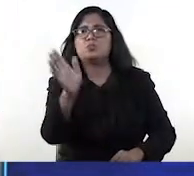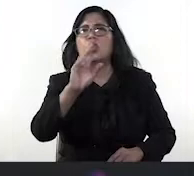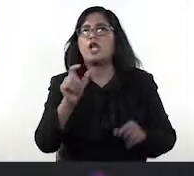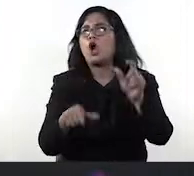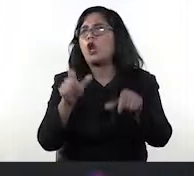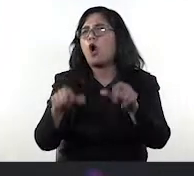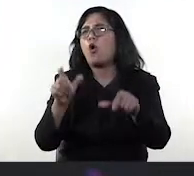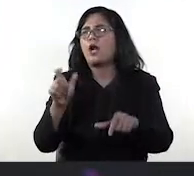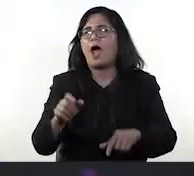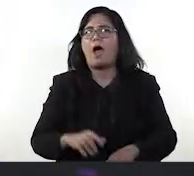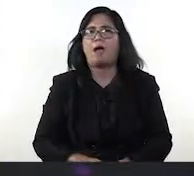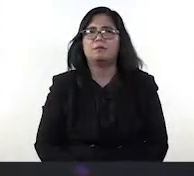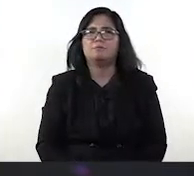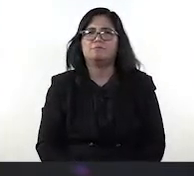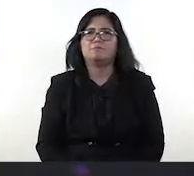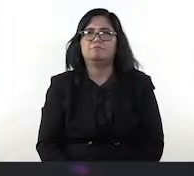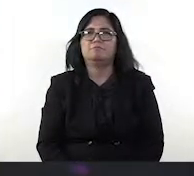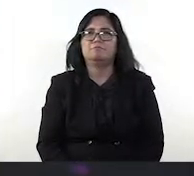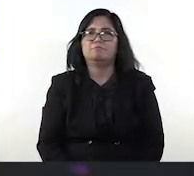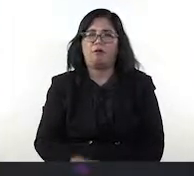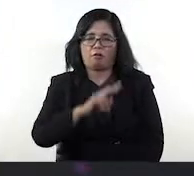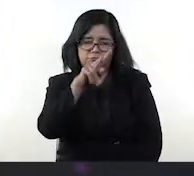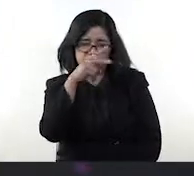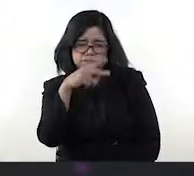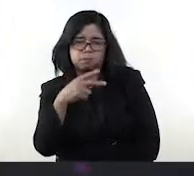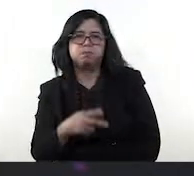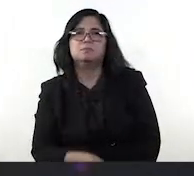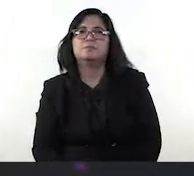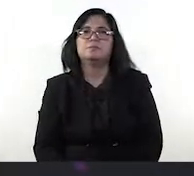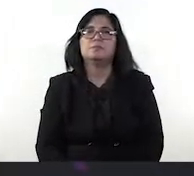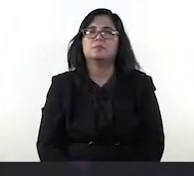orangnya Hai jangan salah selesai